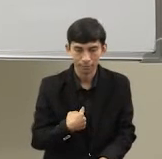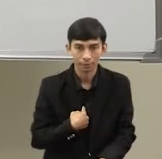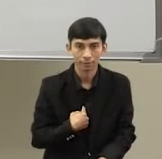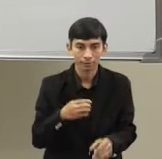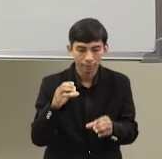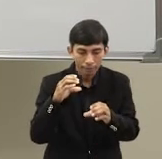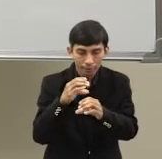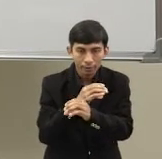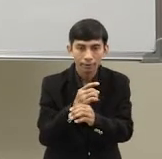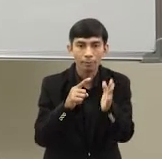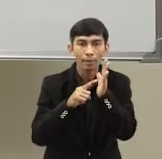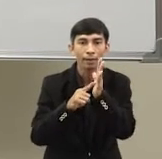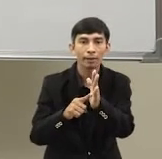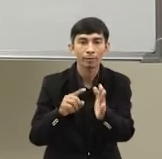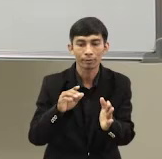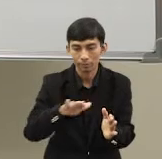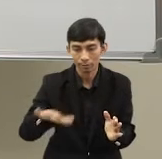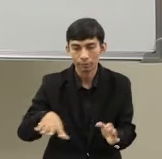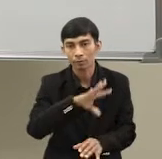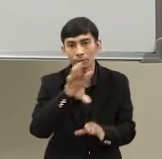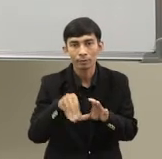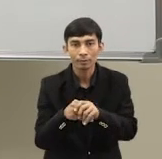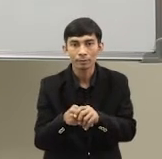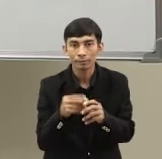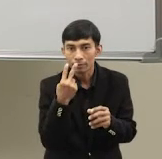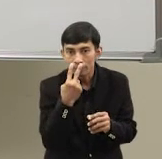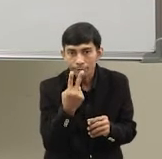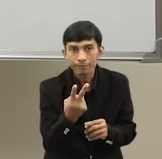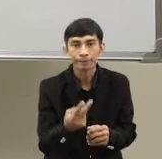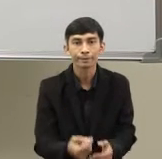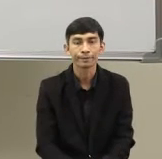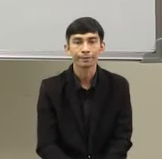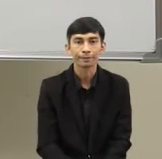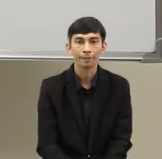này bằng hai con tặng ngọc này